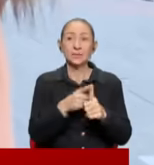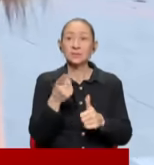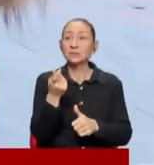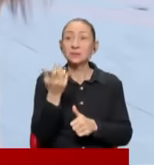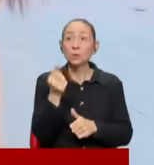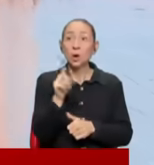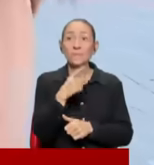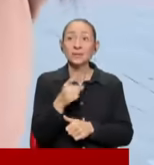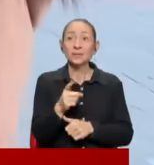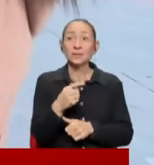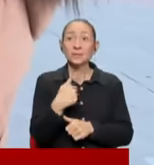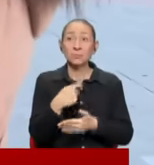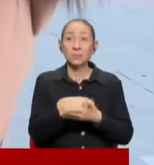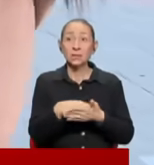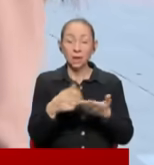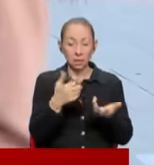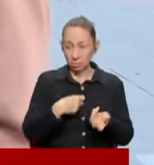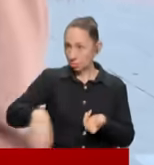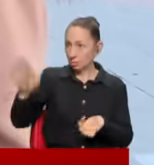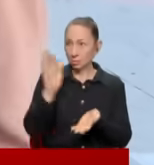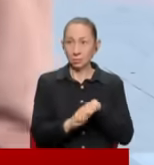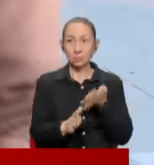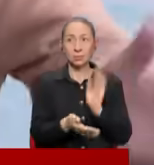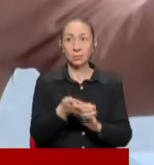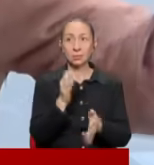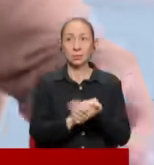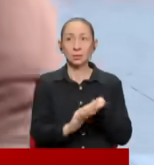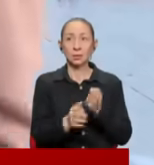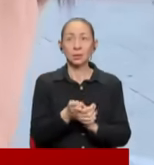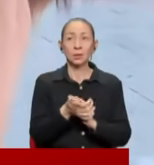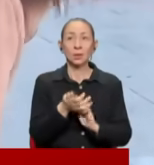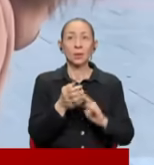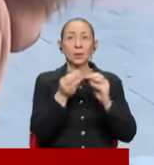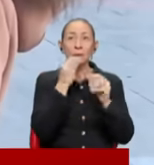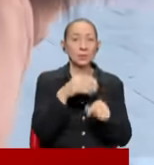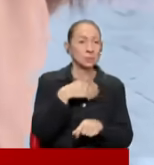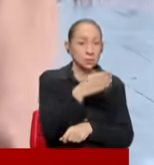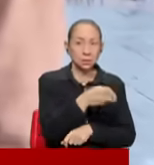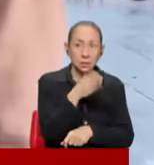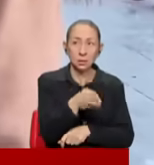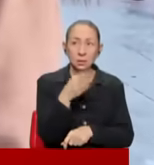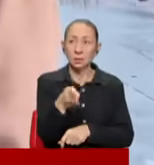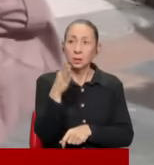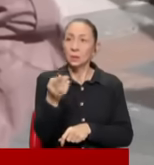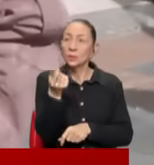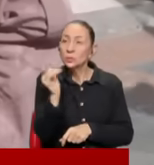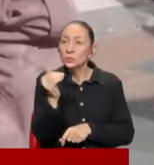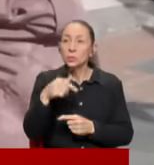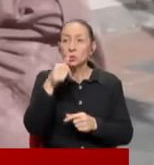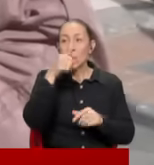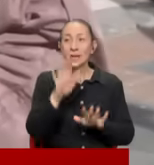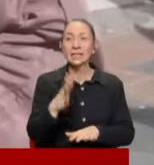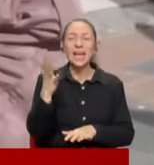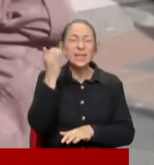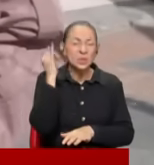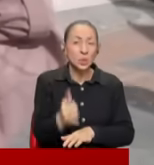kadar alıyorsun? 10 bin. Benim maaşım aldığım gibi ben gidiyor zaten. Aha böyle diyor işte, gidiyoruz hep o marketlerin, bu marketlerin böyle dolaşıyoruz işte. Doğalgaz